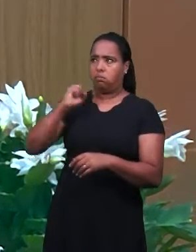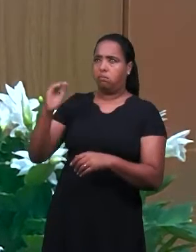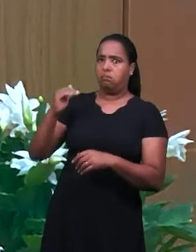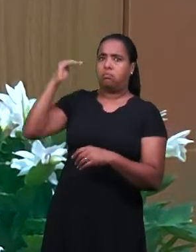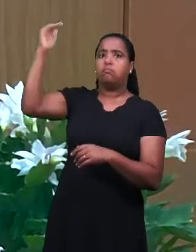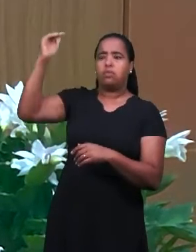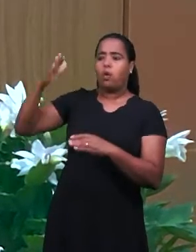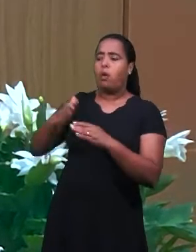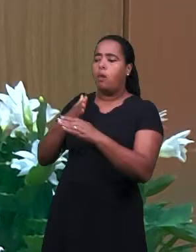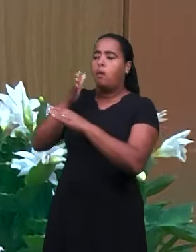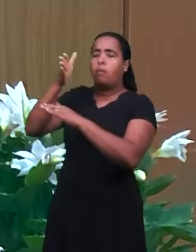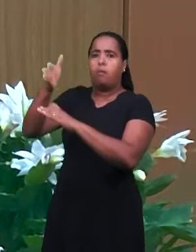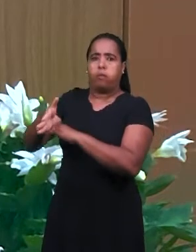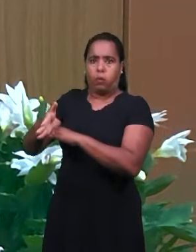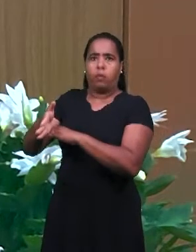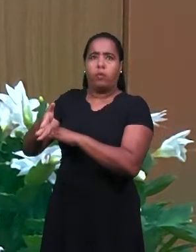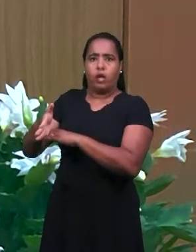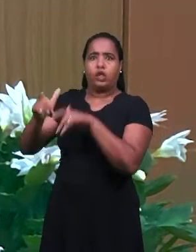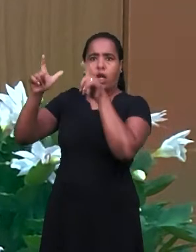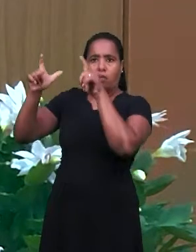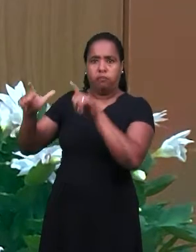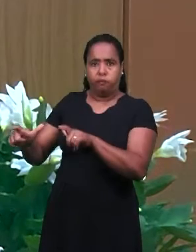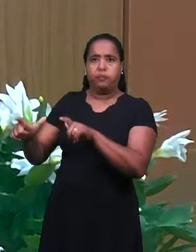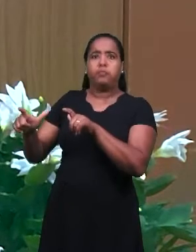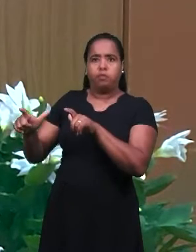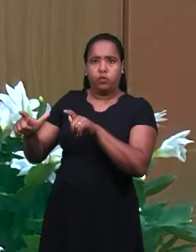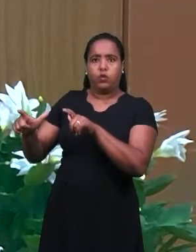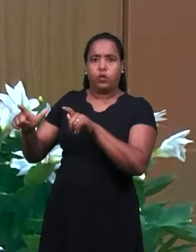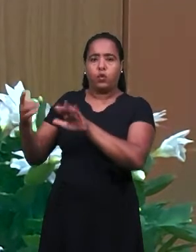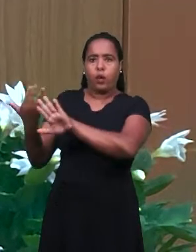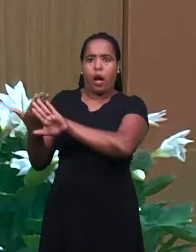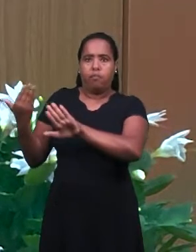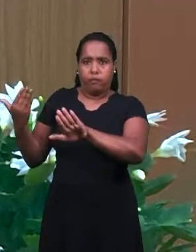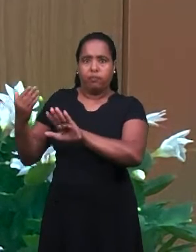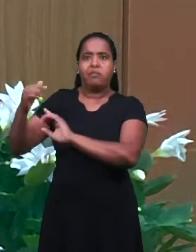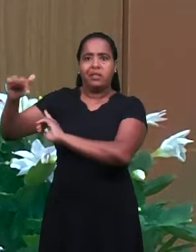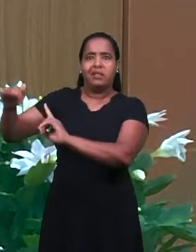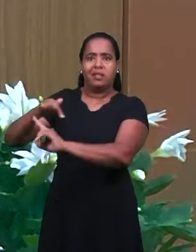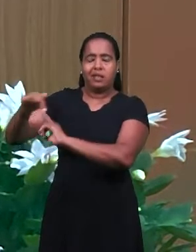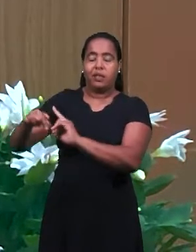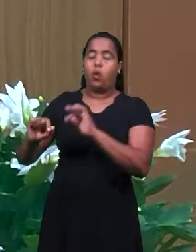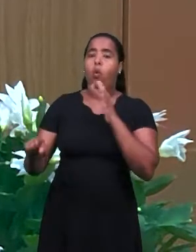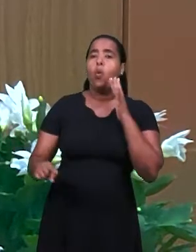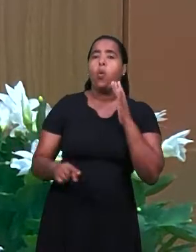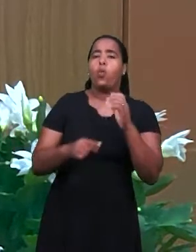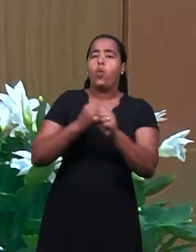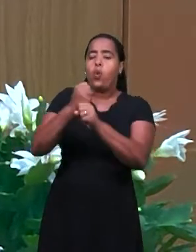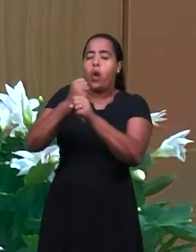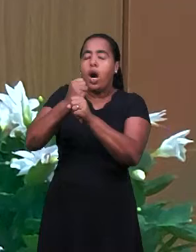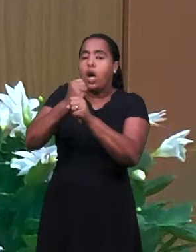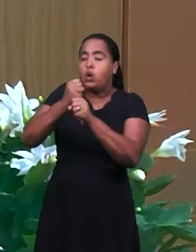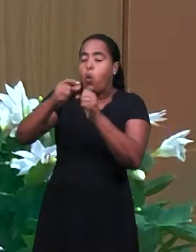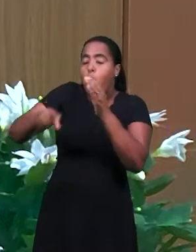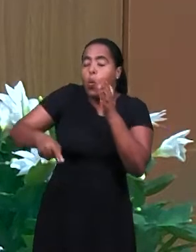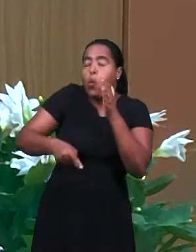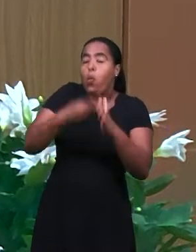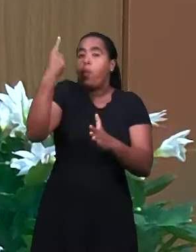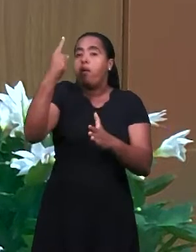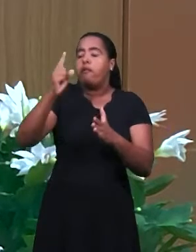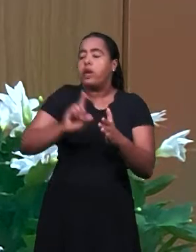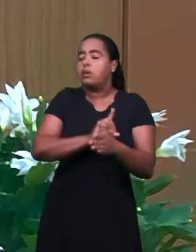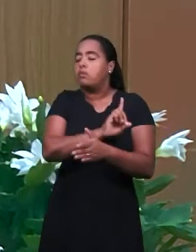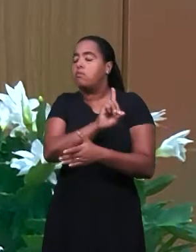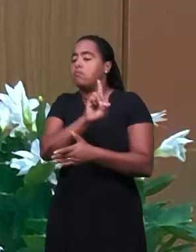святых. Это была прерогатива первосвященника. Раз в год, Слово Божие говорит,